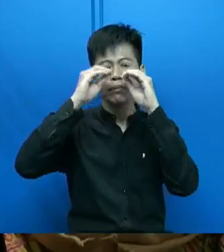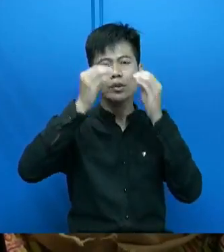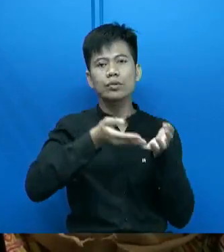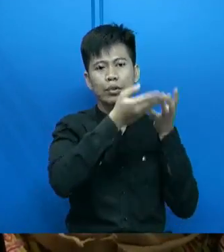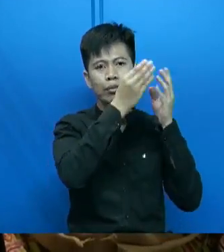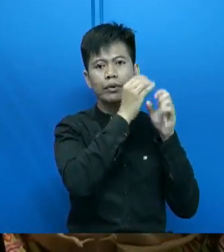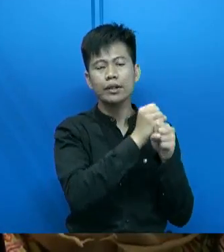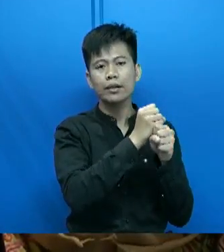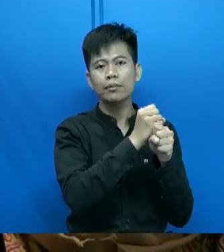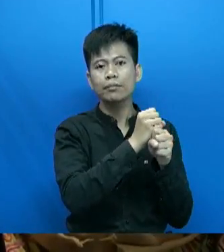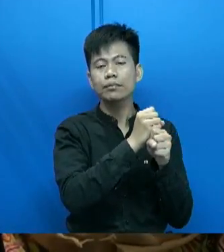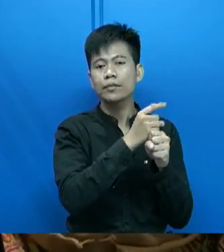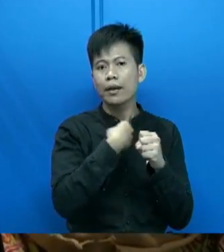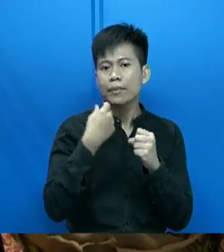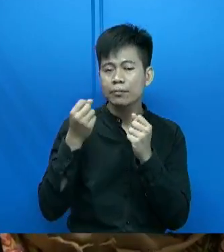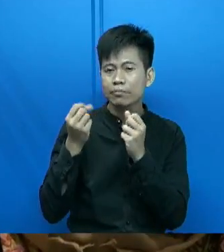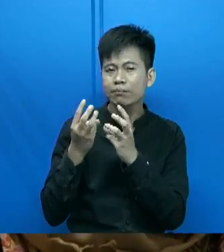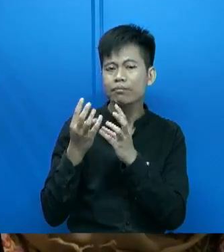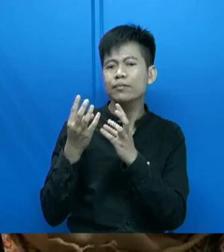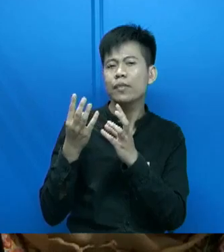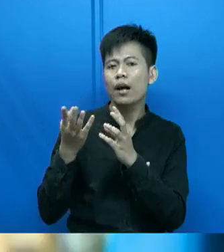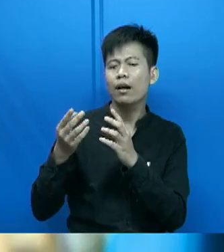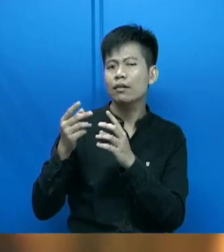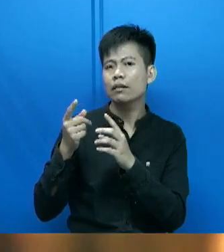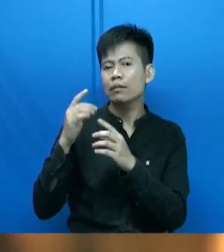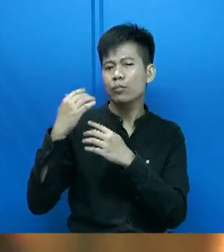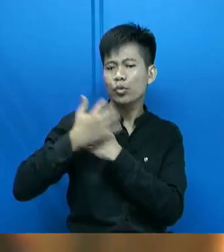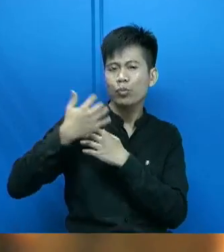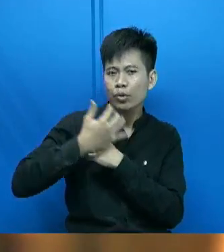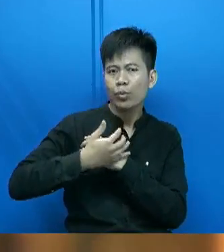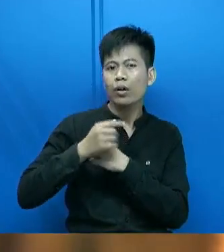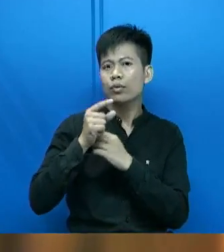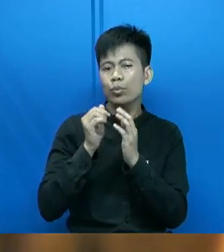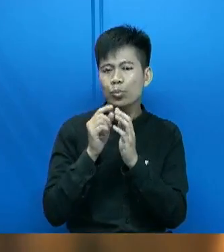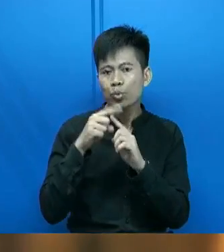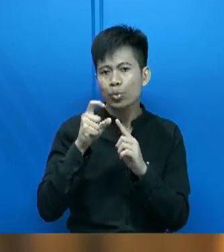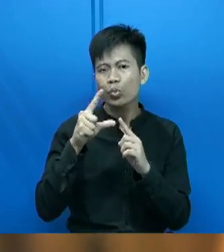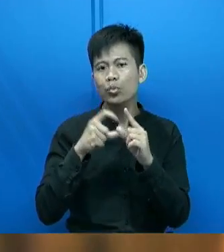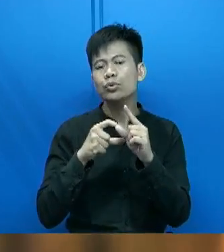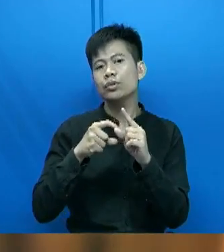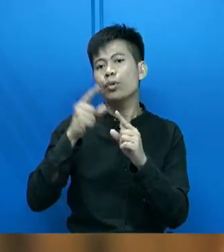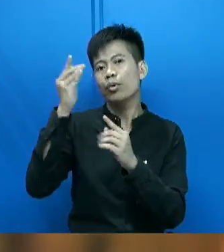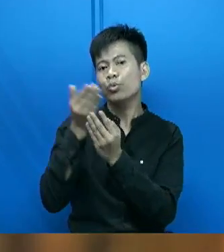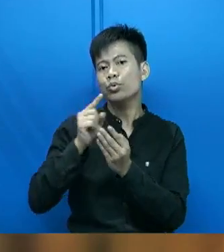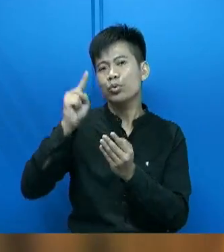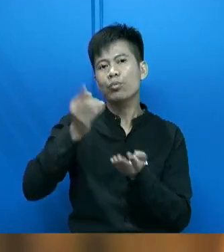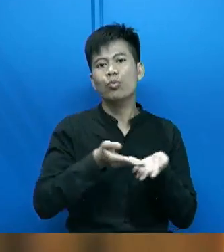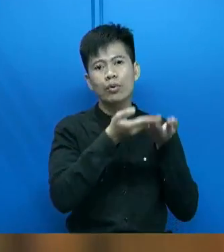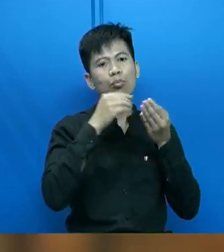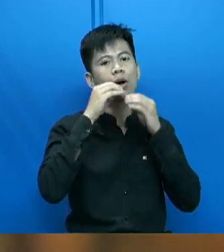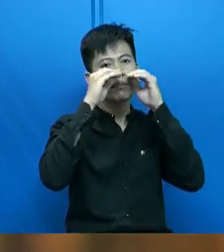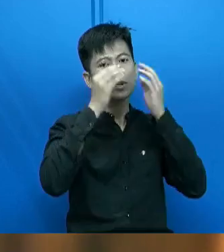Wasallam. Dan kami berlindung kepadaMu dari segala hal yang pernah diperlindungkan kepadaMu dengan tulus oleh Rasulmu Muhammad Sallallahu Alaihi